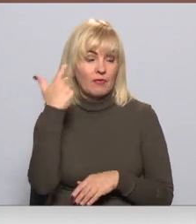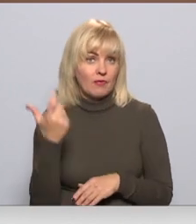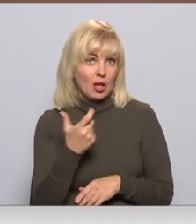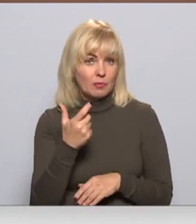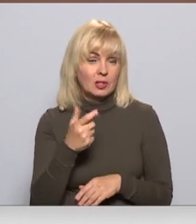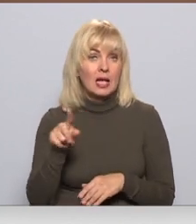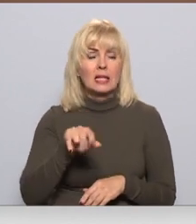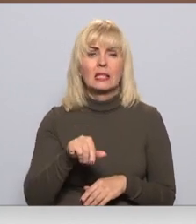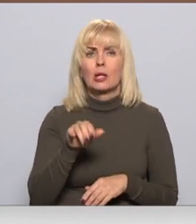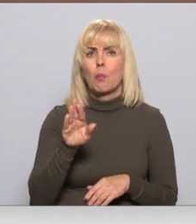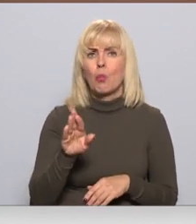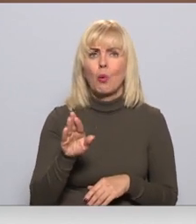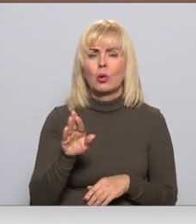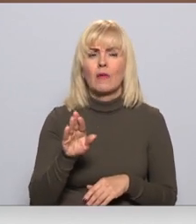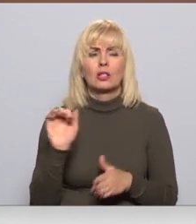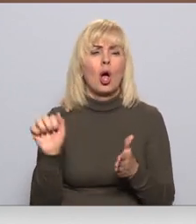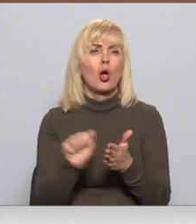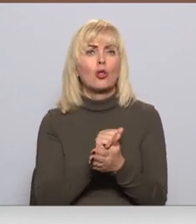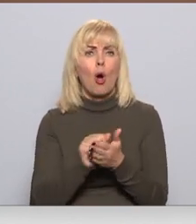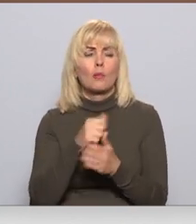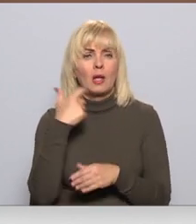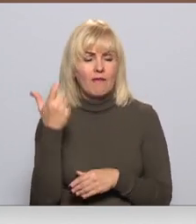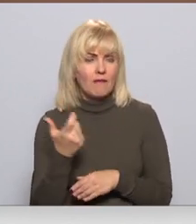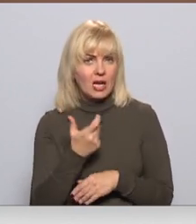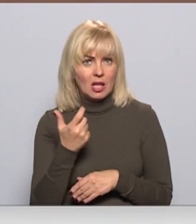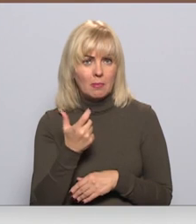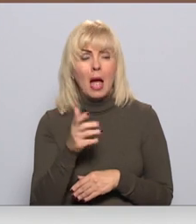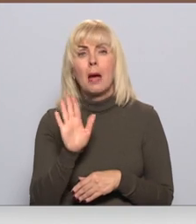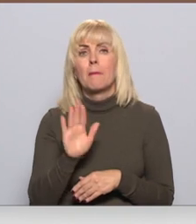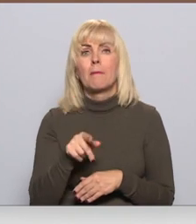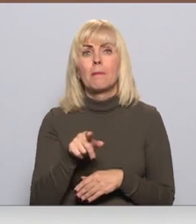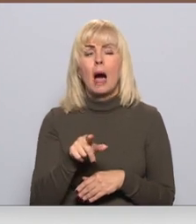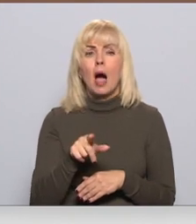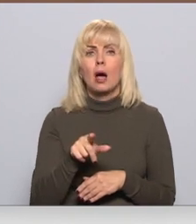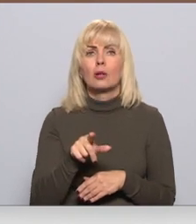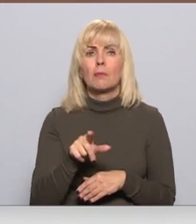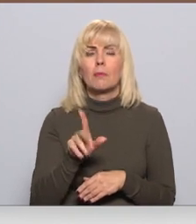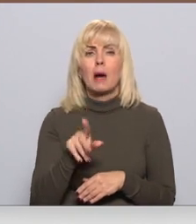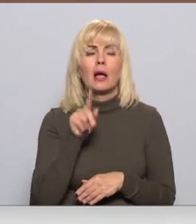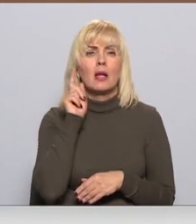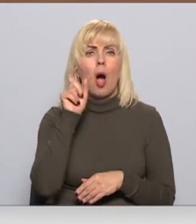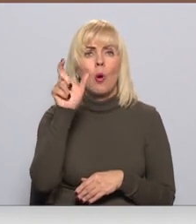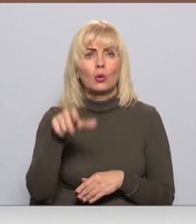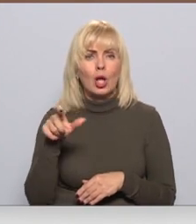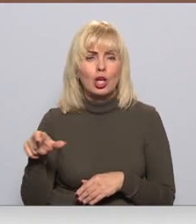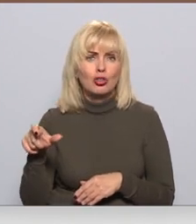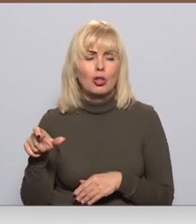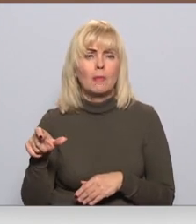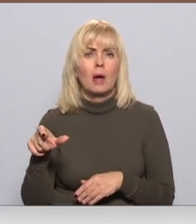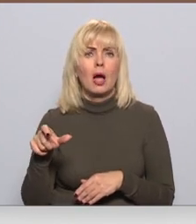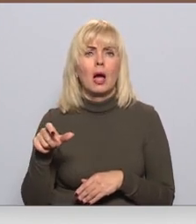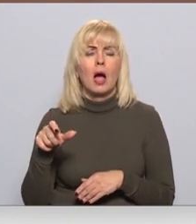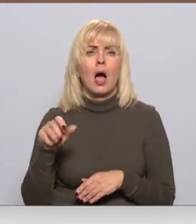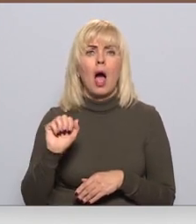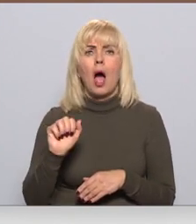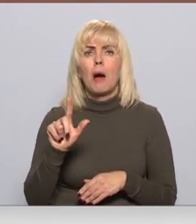Signes Birkovas dokumentālā filma, kas ir par kvadrifrons jauniešiem, Uguns Aplis, tad